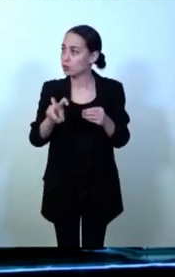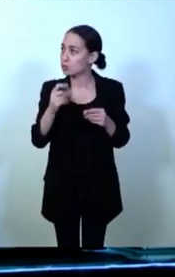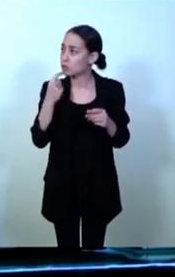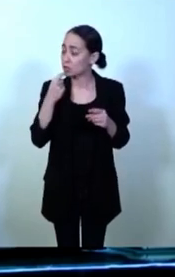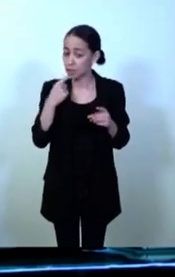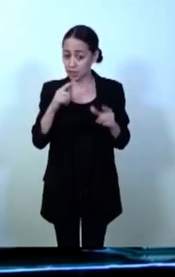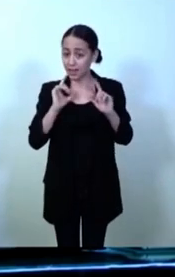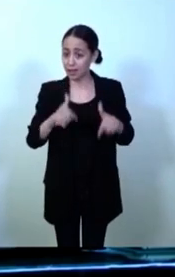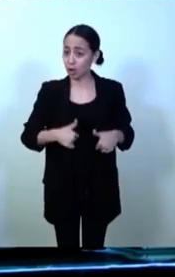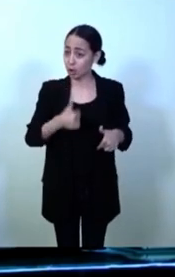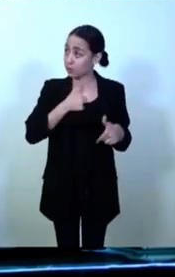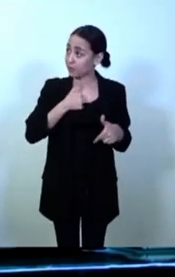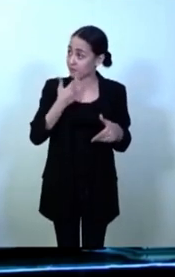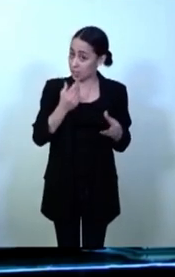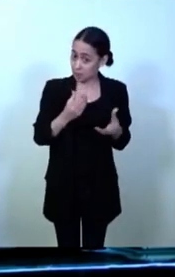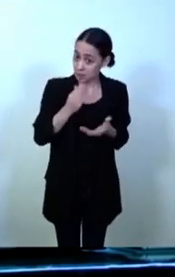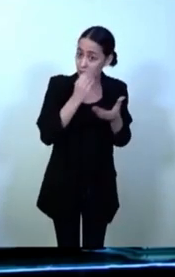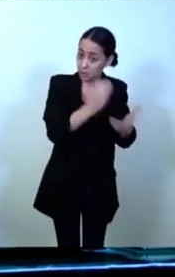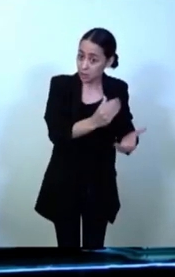privées?